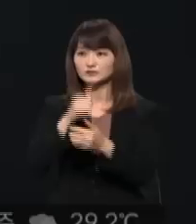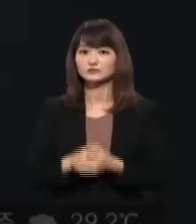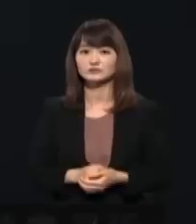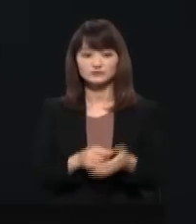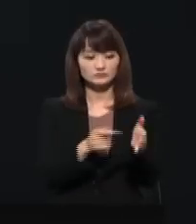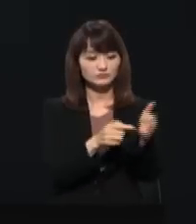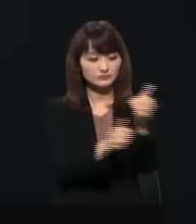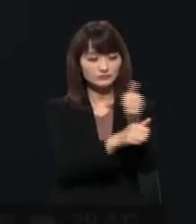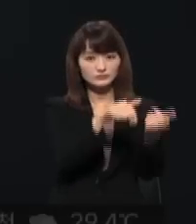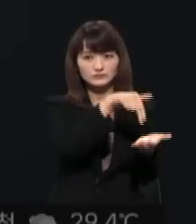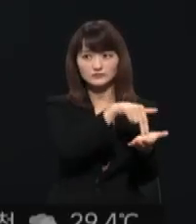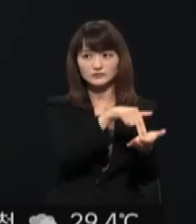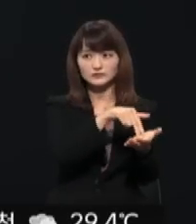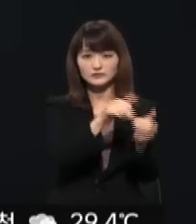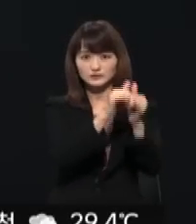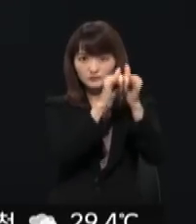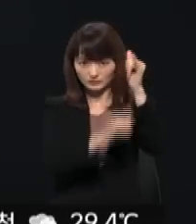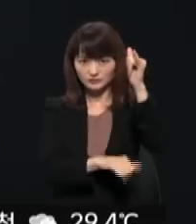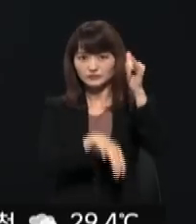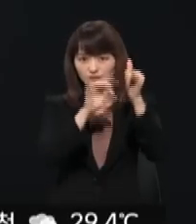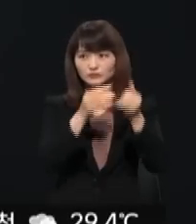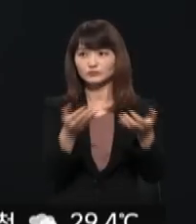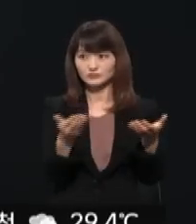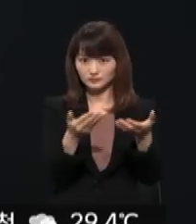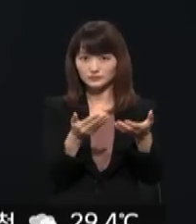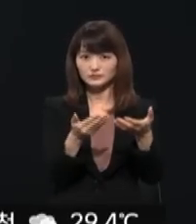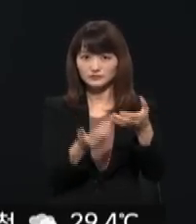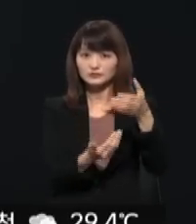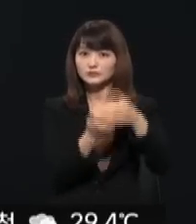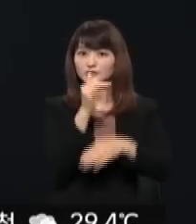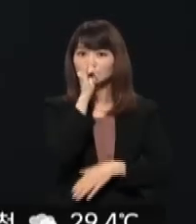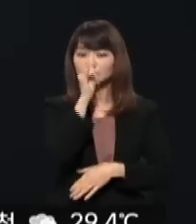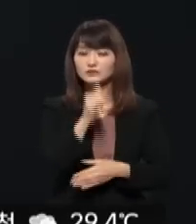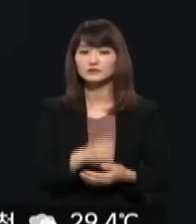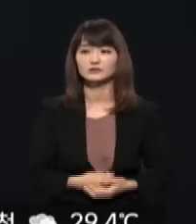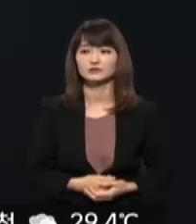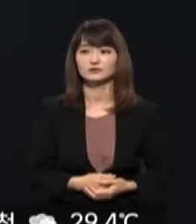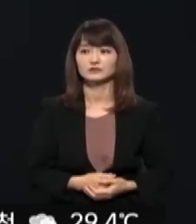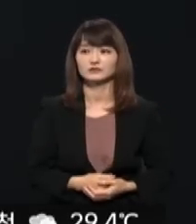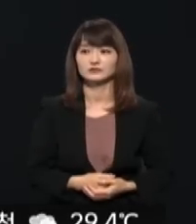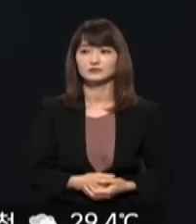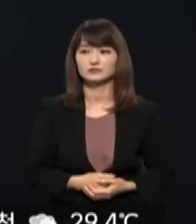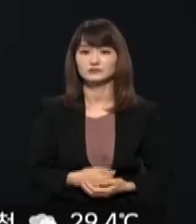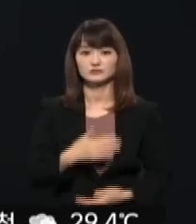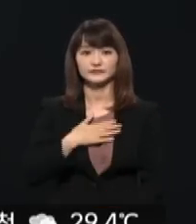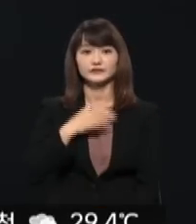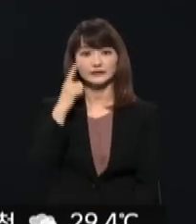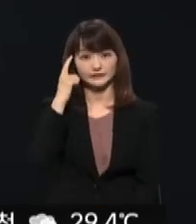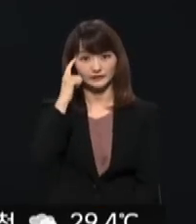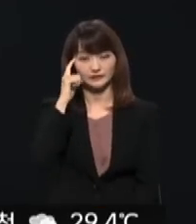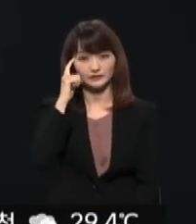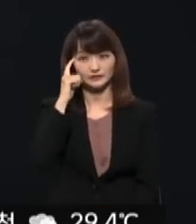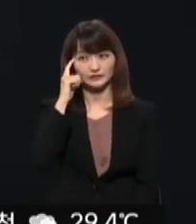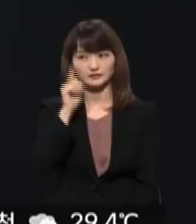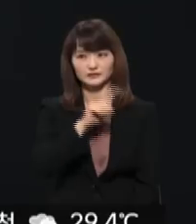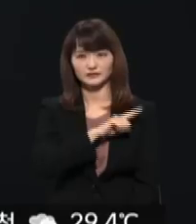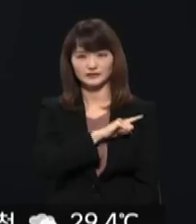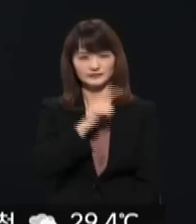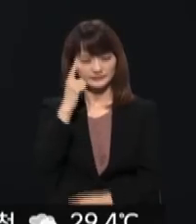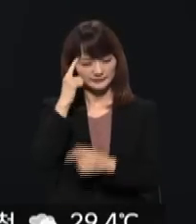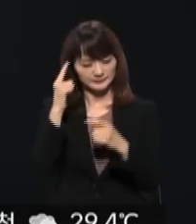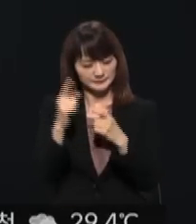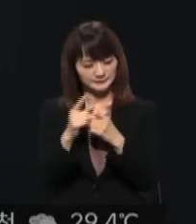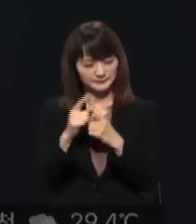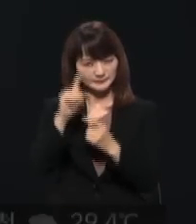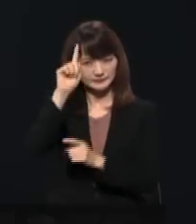비대위 입장에서는 또 사상 초유의 일이 또 일어날 상황에 놓여 있기 때문에 아마 제 생각으로는 가장 큰